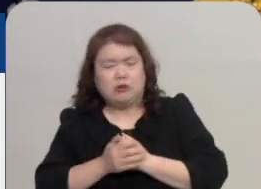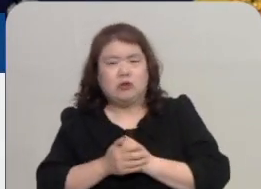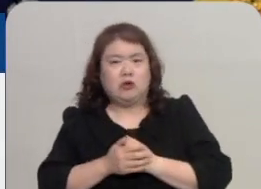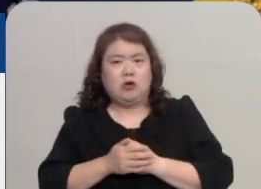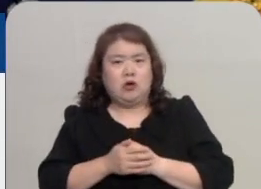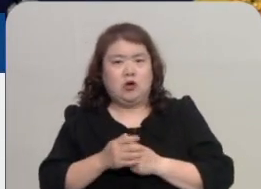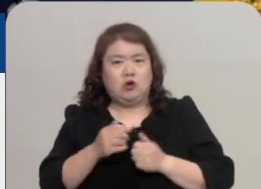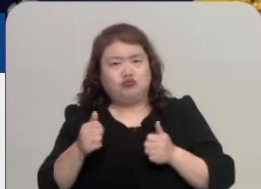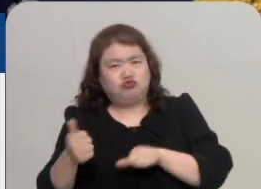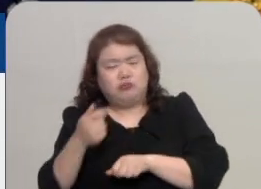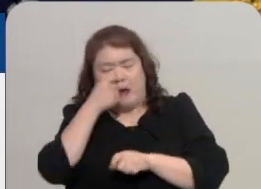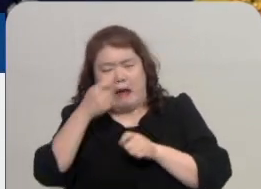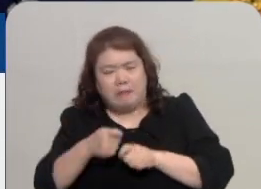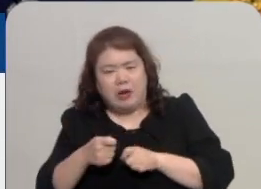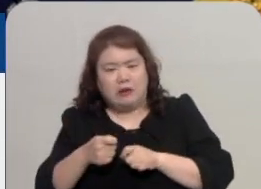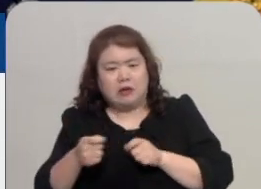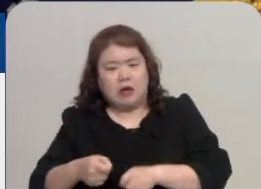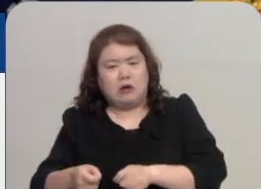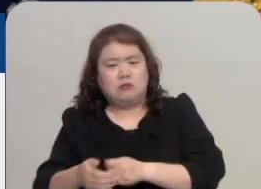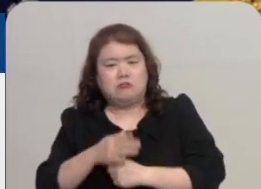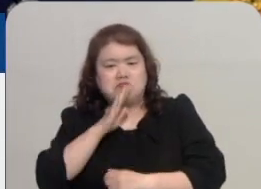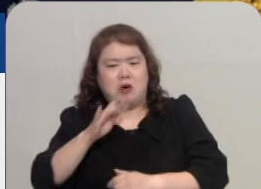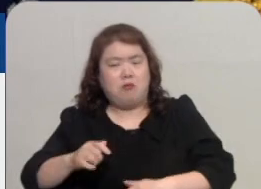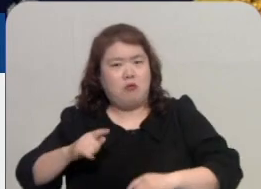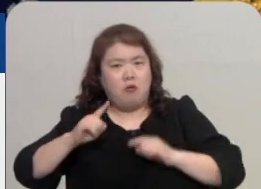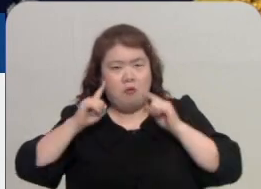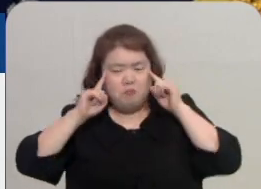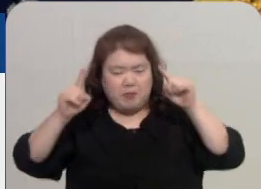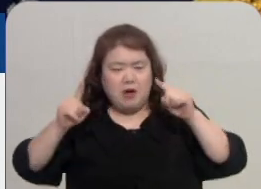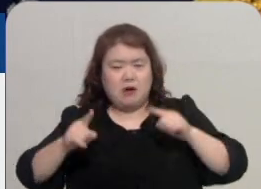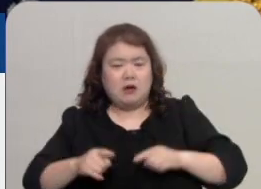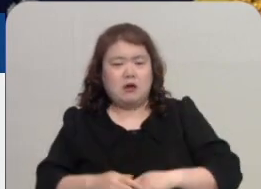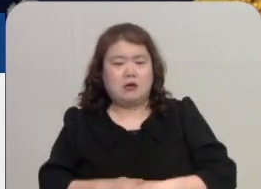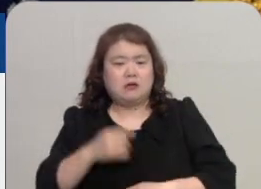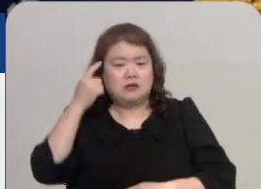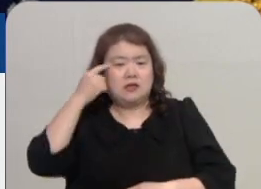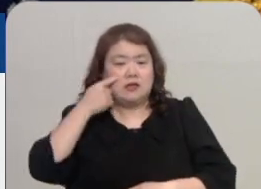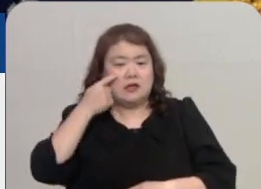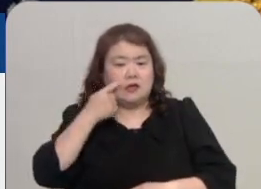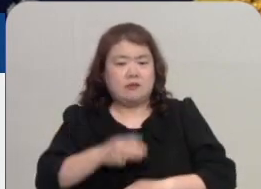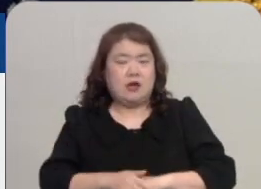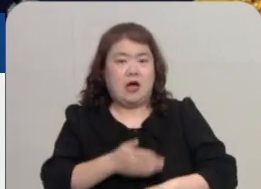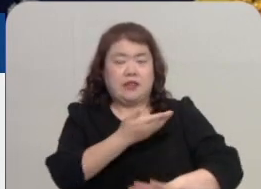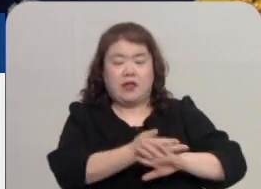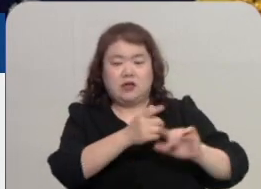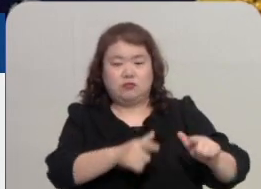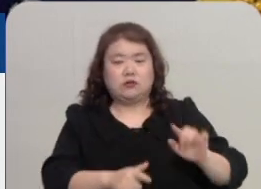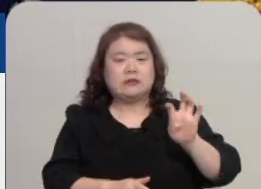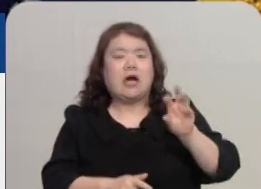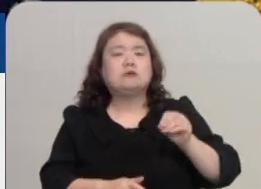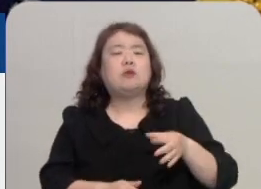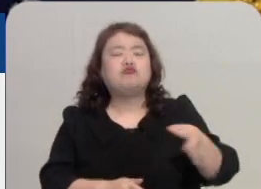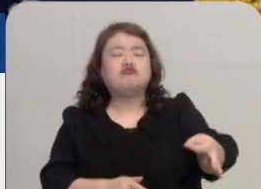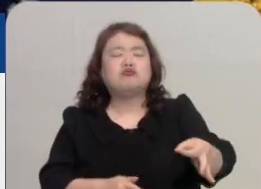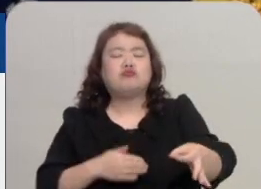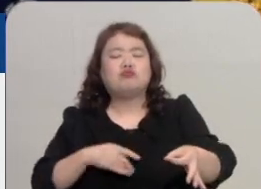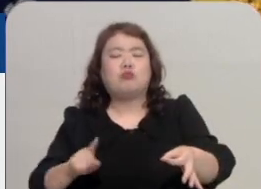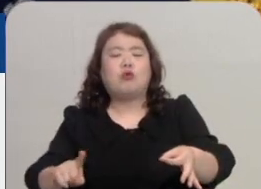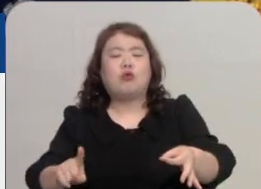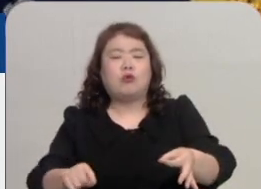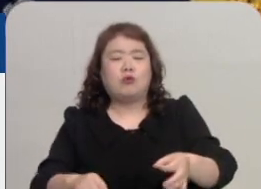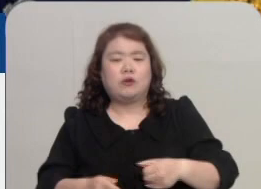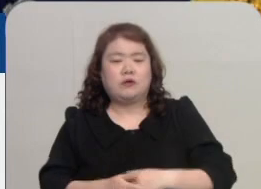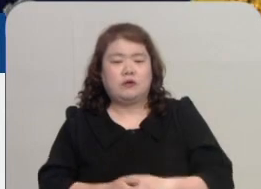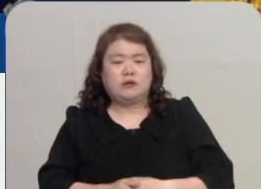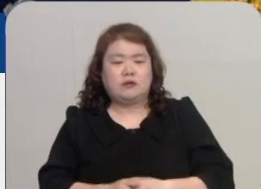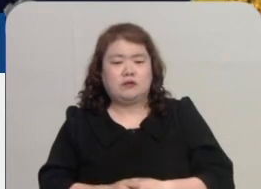사람들이 아 화 안 나겠어 생각해봐. 어? 아 딴 시골에 40몇만 원 주는데 우린 이게